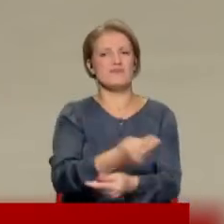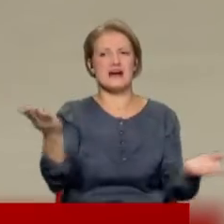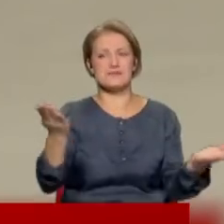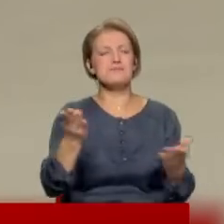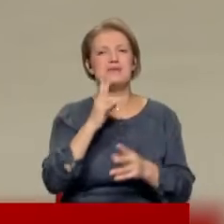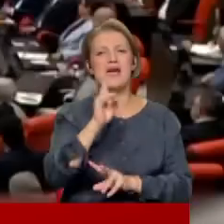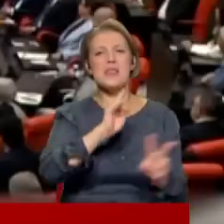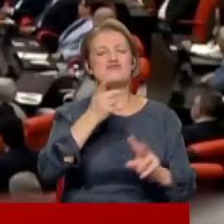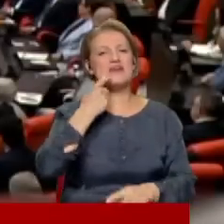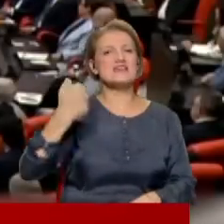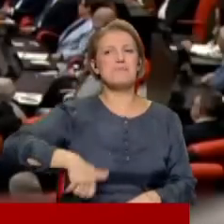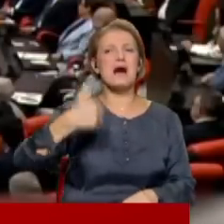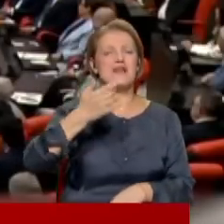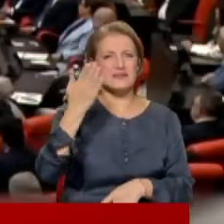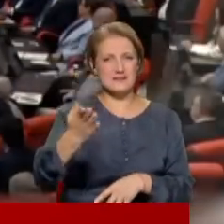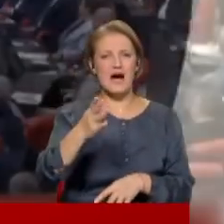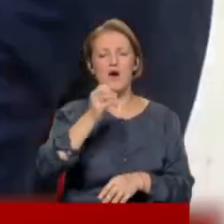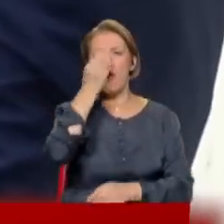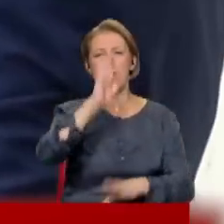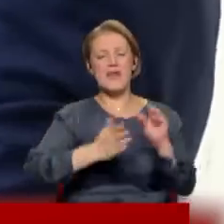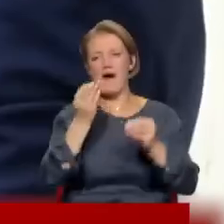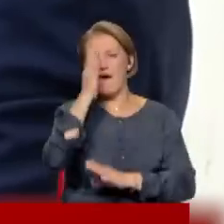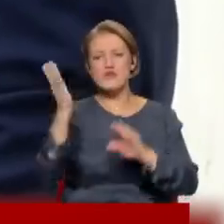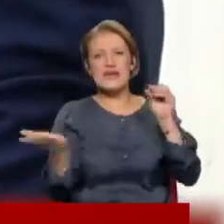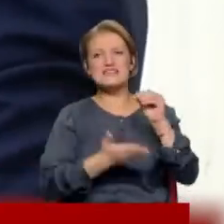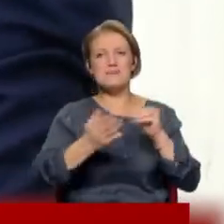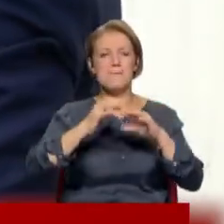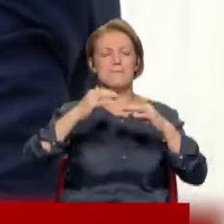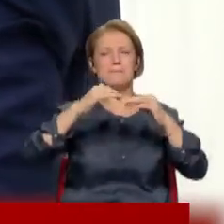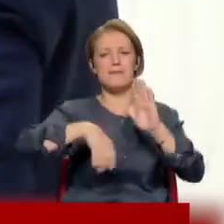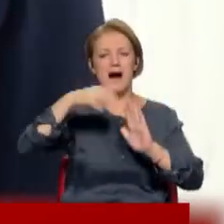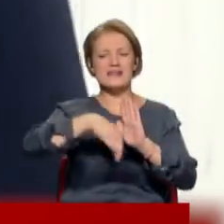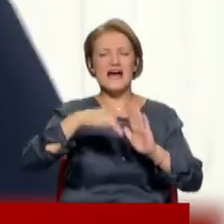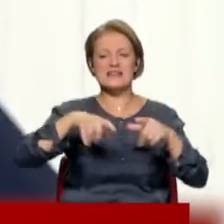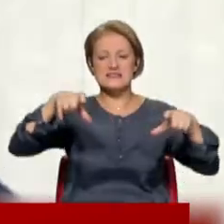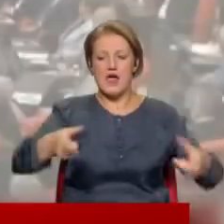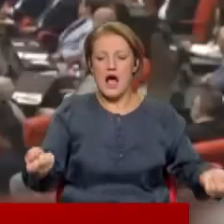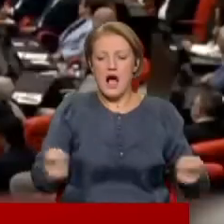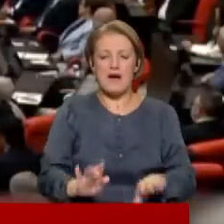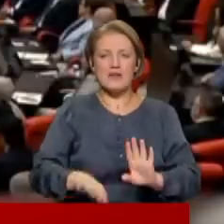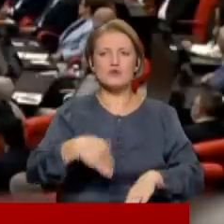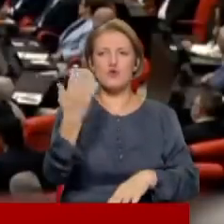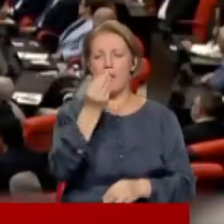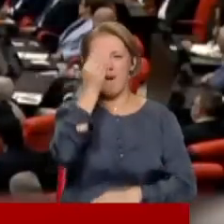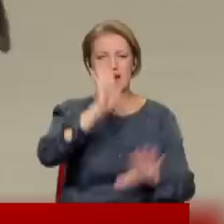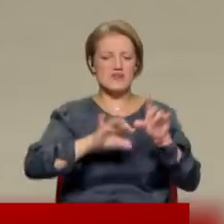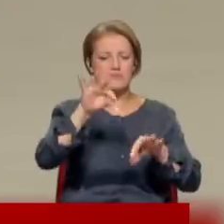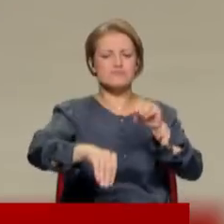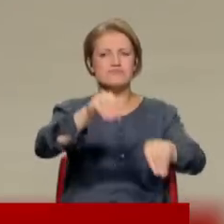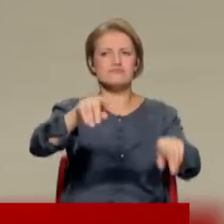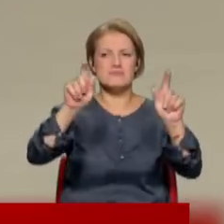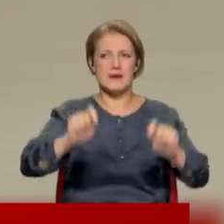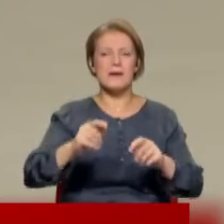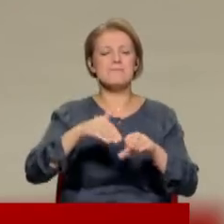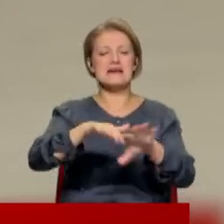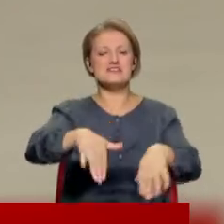Bakanı Fatih Dönmez, Akbelen ormanlarındaki ağaç kesimini maden sahası kapandıktan sonra ağaçlandıracağız diye savunmuş,